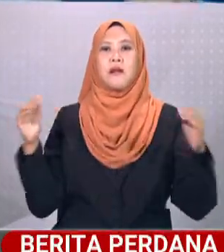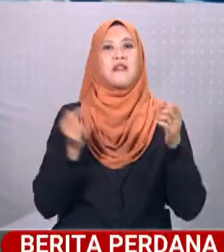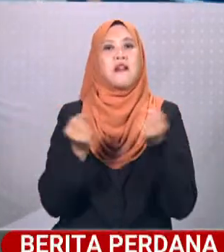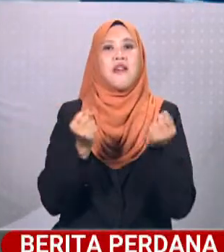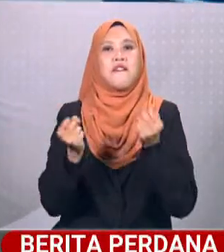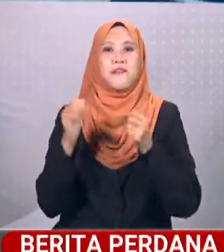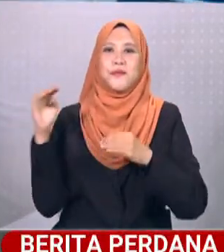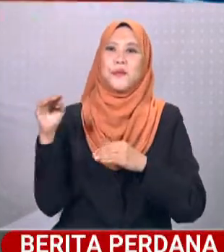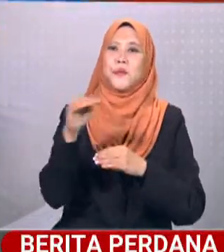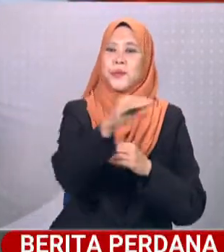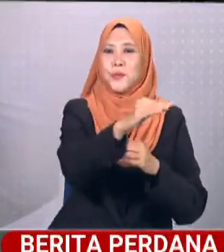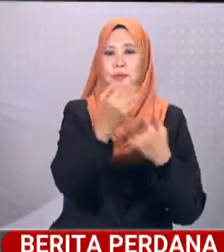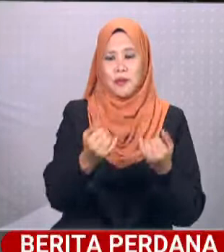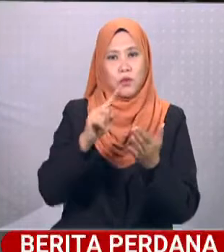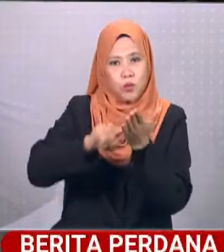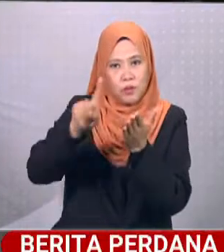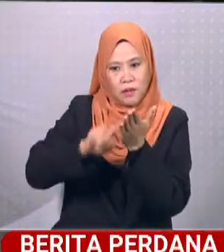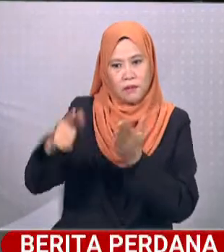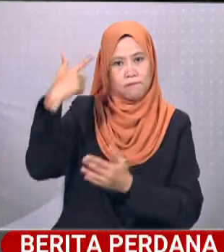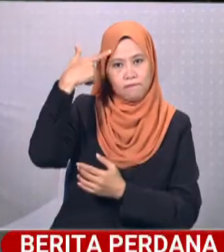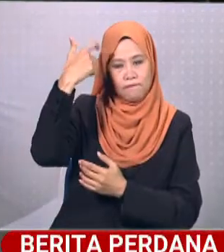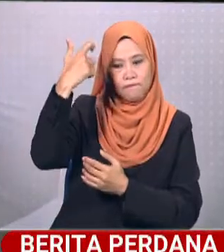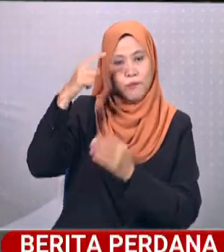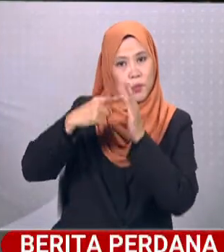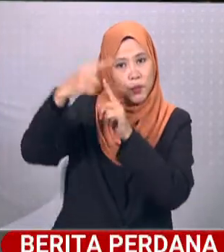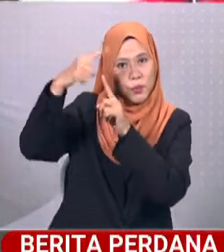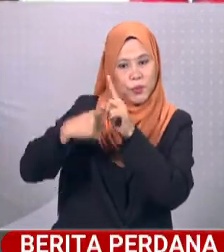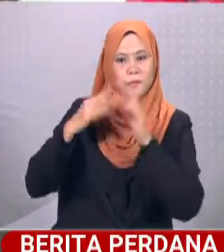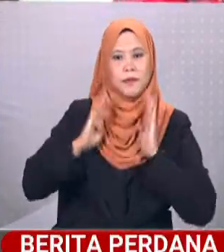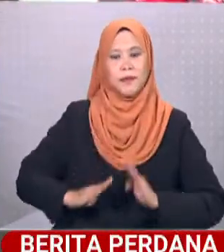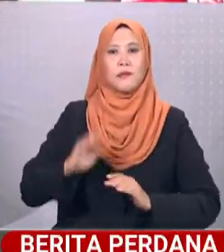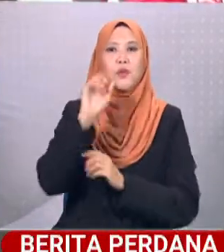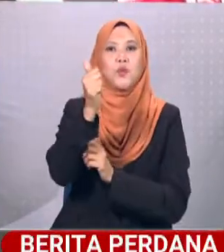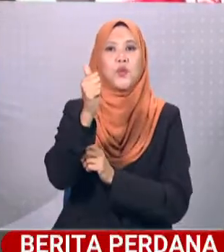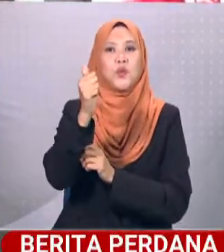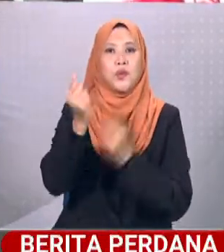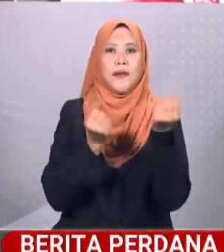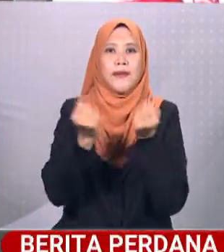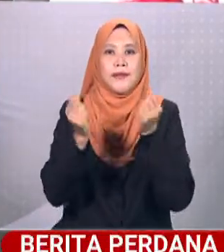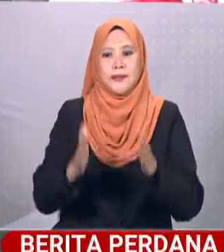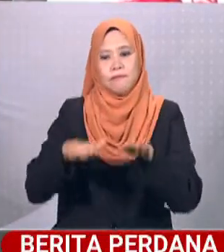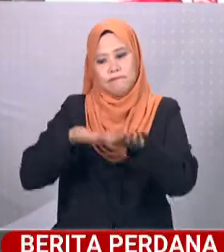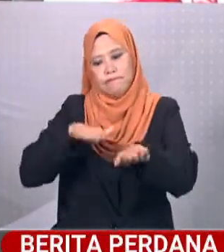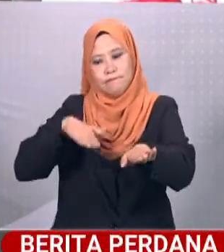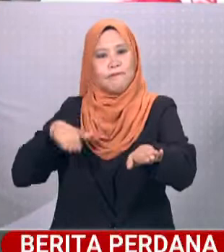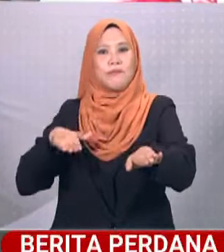awal. Pemeriksaan suhu badan dilakukan terlebih dahulu dan hanya 10 buah kenderaan dibenar untuk berada